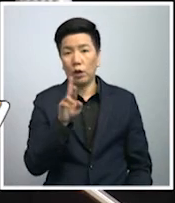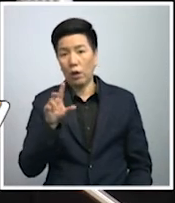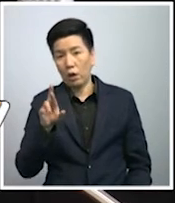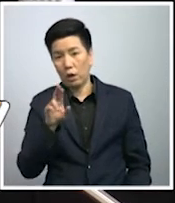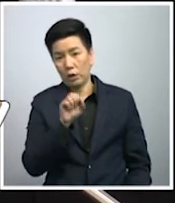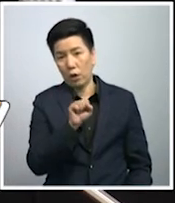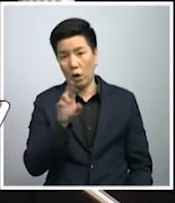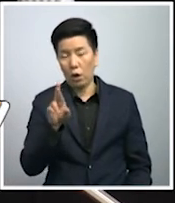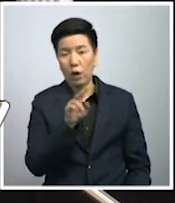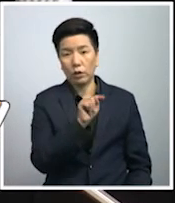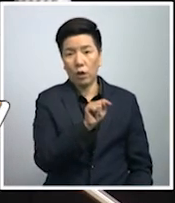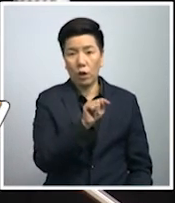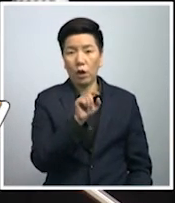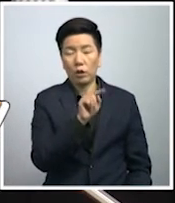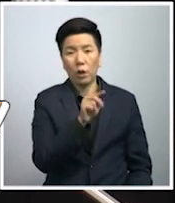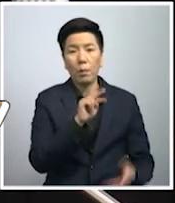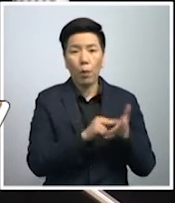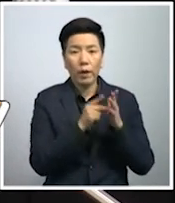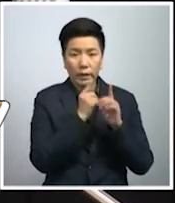การต่อรองพื้นต่อติดตามศ.เสนอและและรอคือเร่งรัด